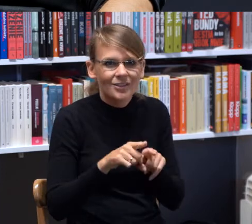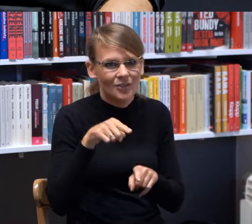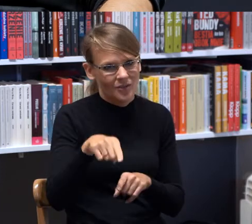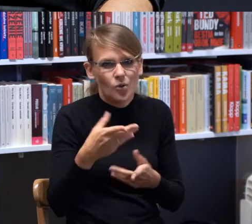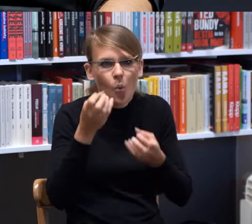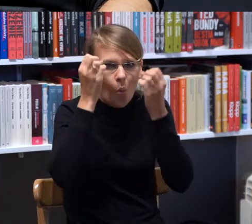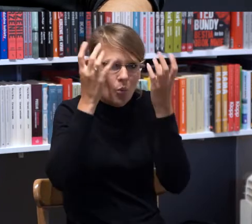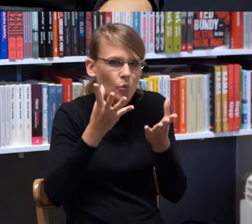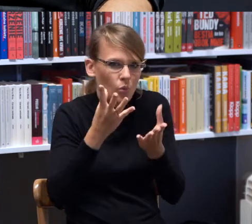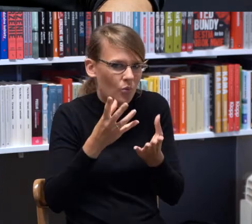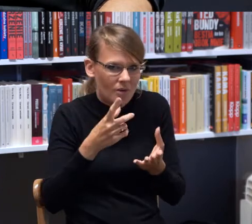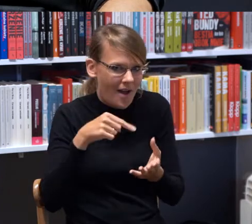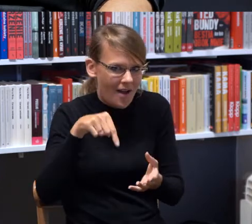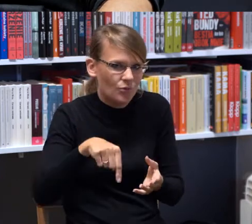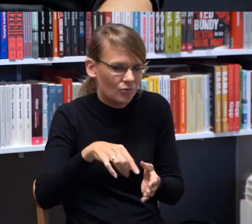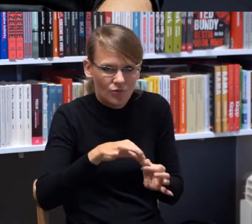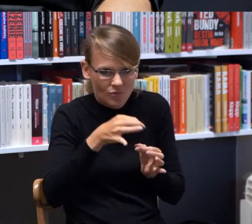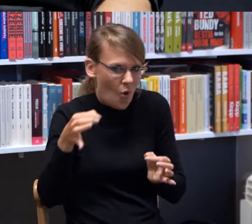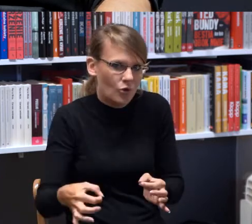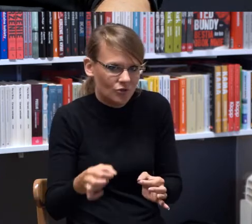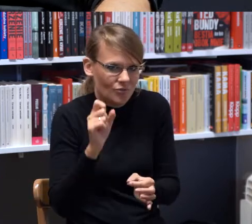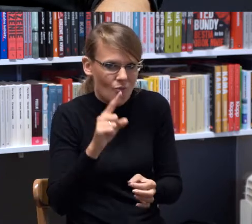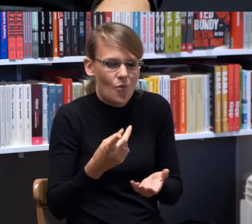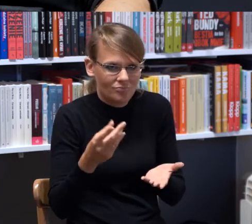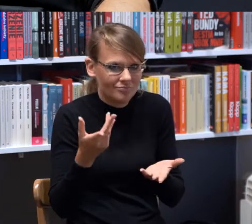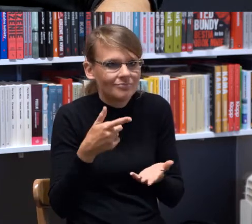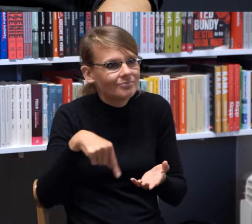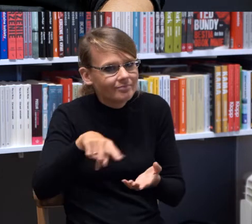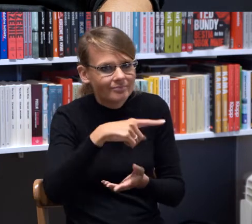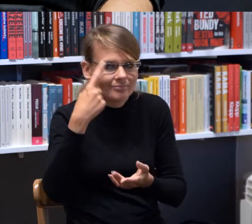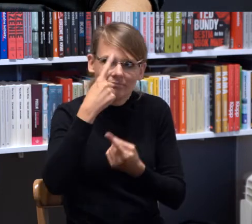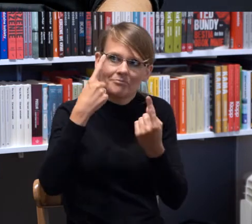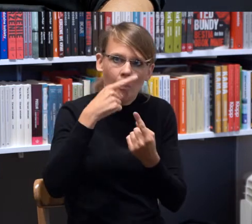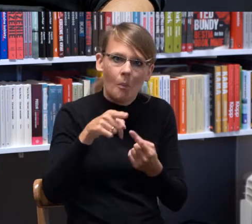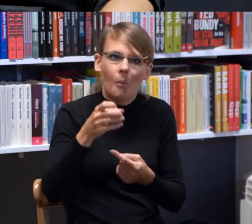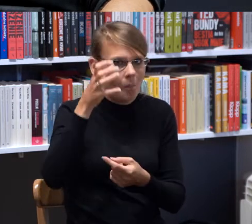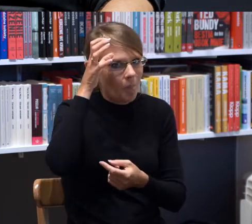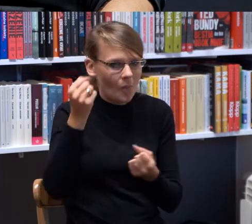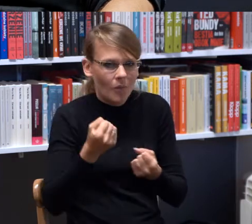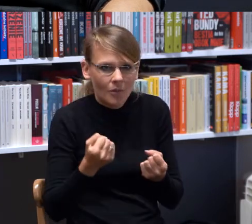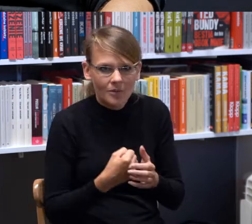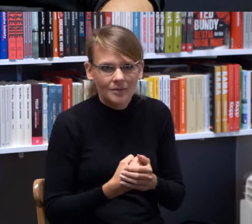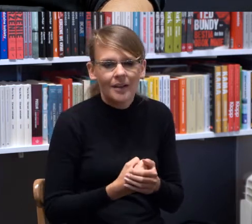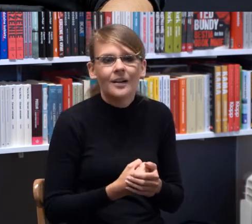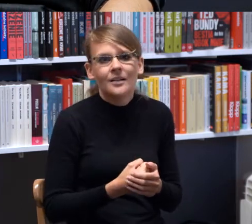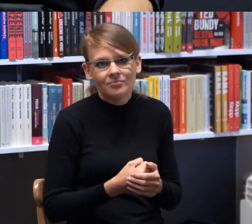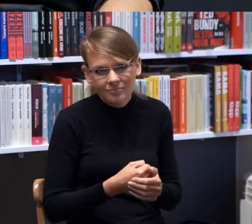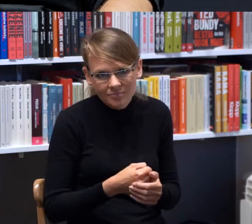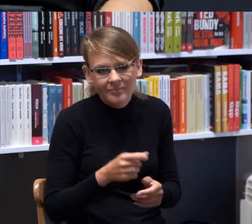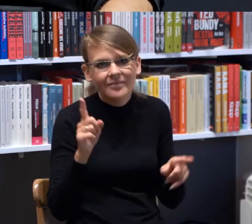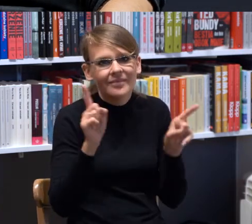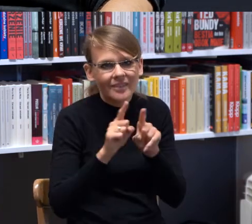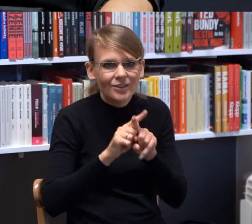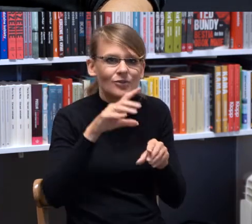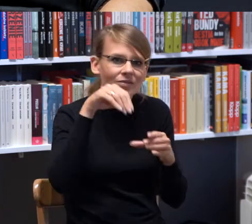kulturowy, który bardzo mocno w nas pracuje do dziś. I oczywiście ten geniusz, on jest zasilany takim refleksją